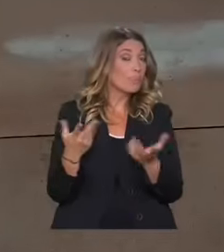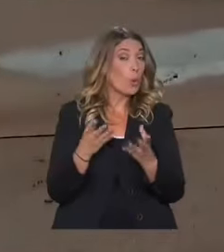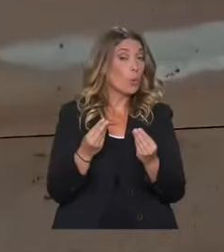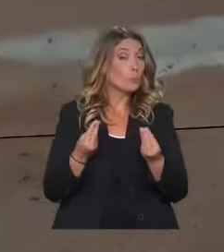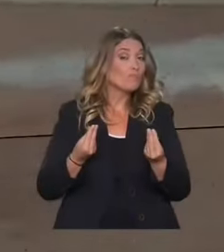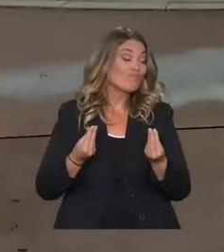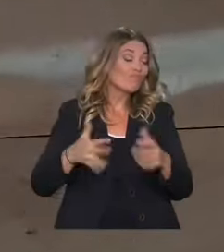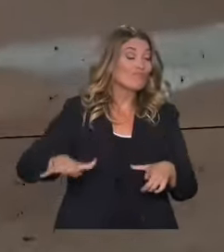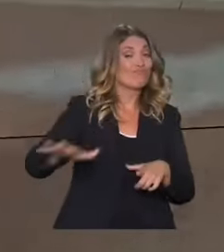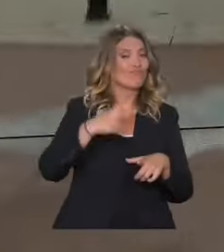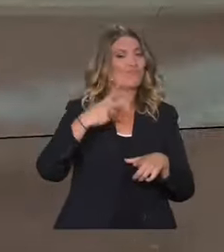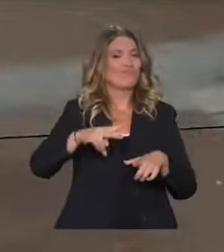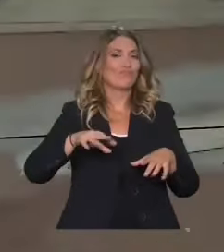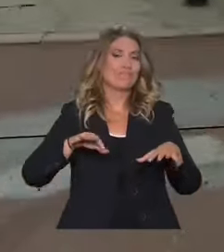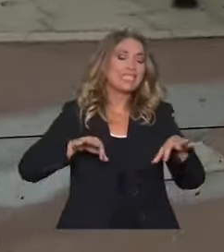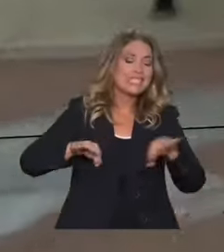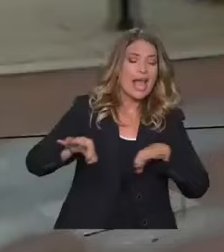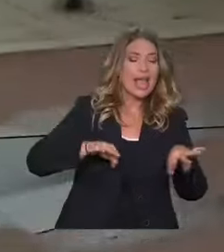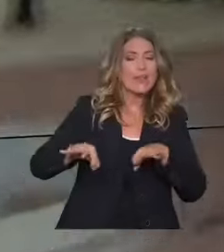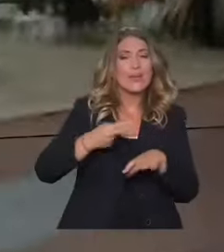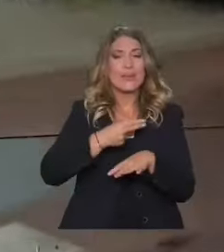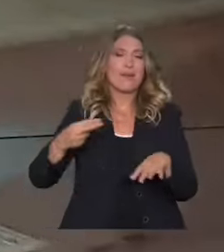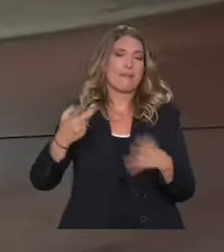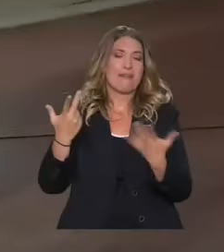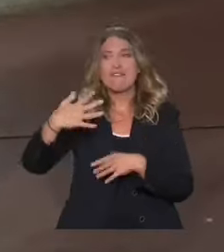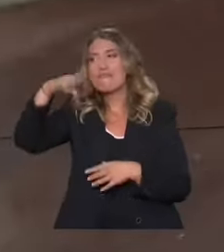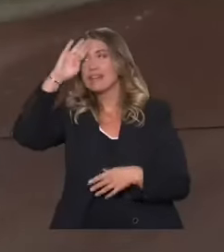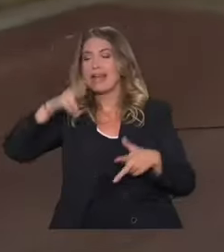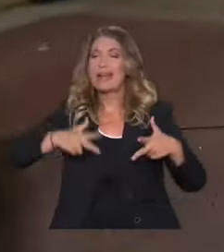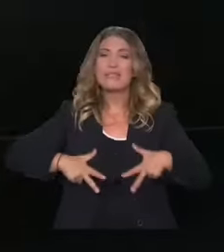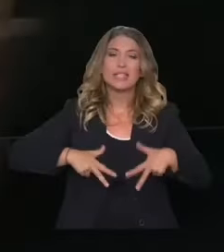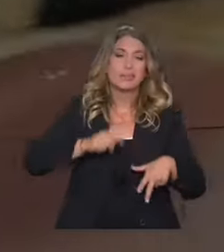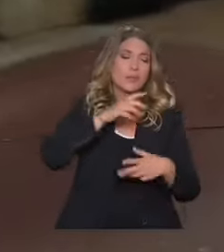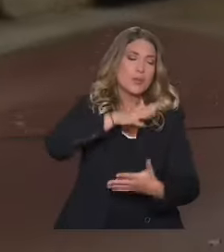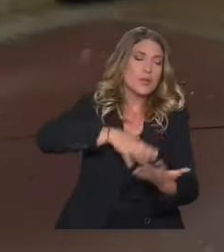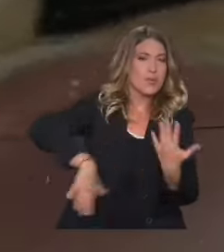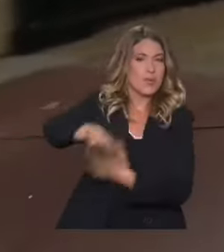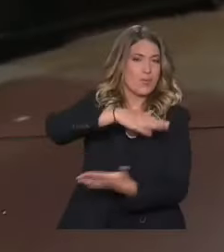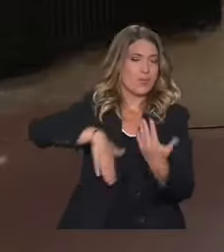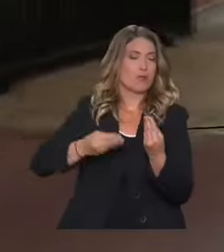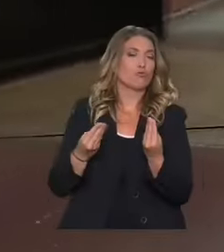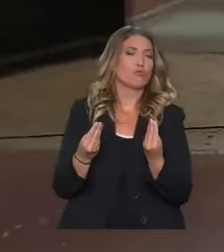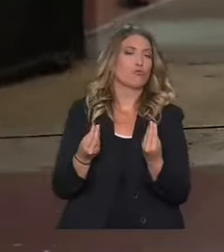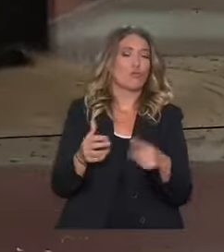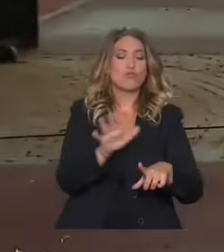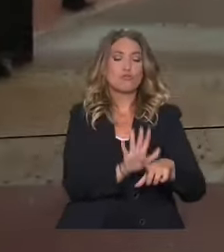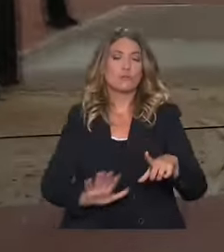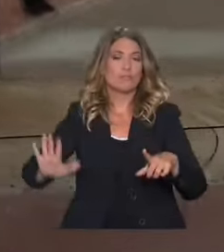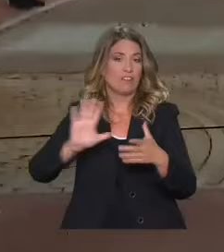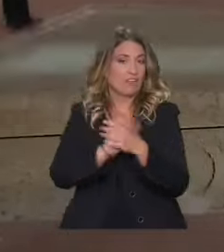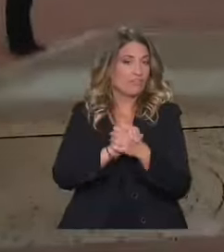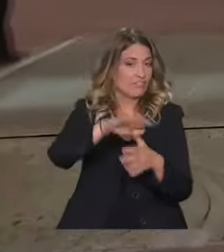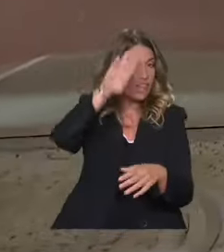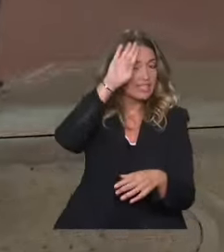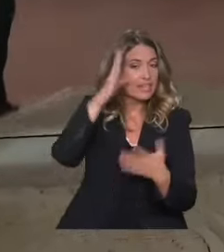σημασία. Σε κάθε περίπτωση πάντως, στο πρόσωπο αυτού του ανθρώπου βλέπουμε σήμερα ίσως το πιο θετικά διακείμενο απέναντι στην